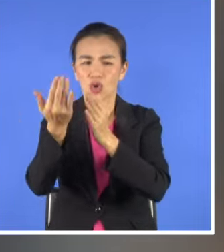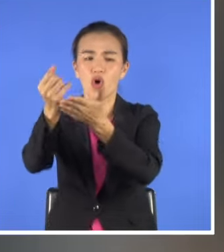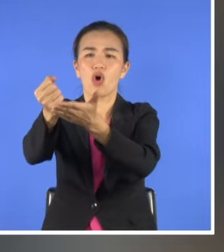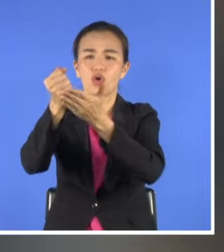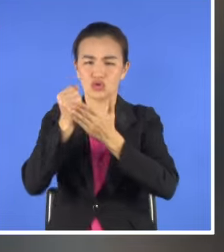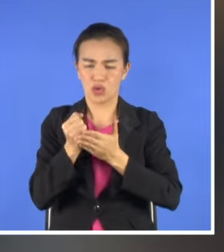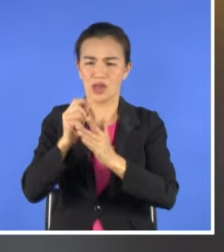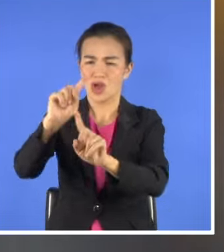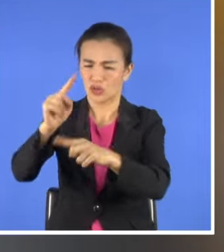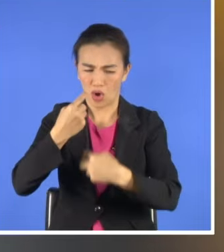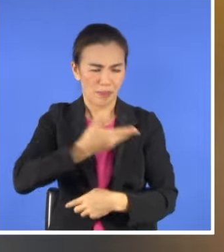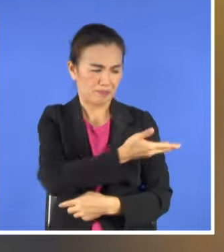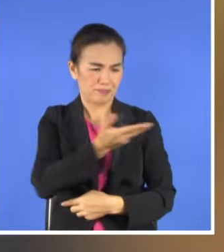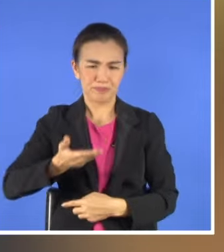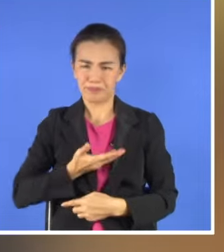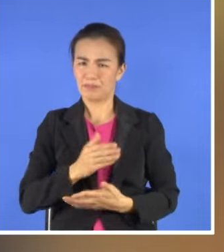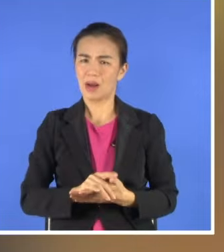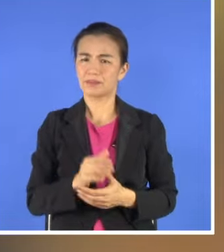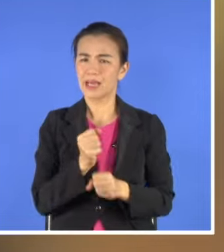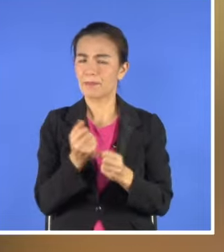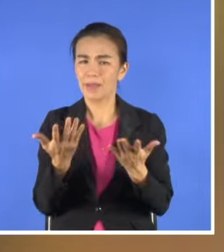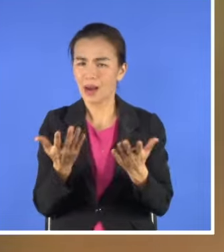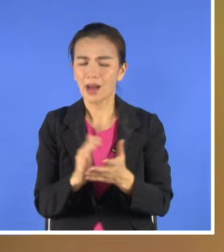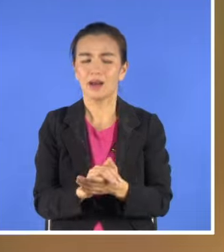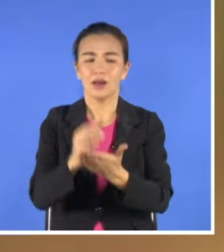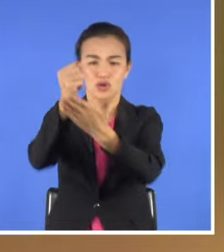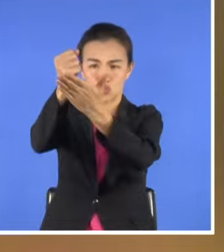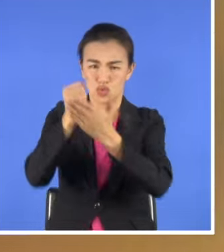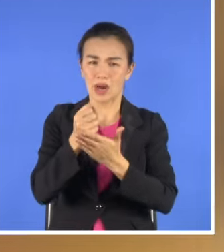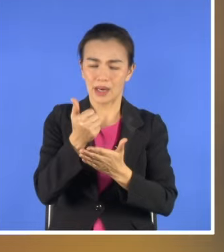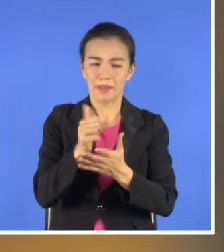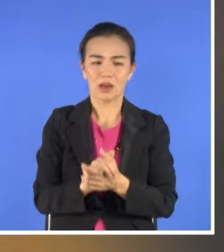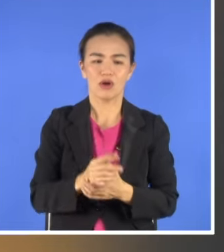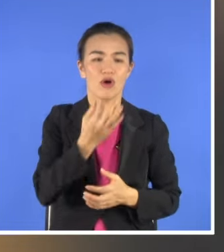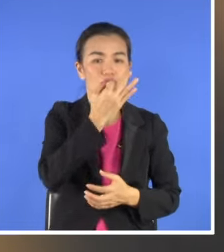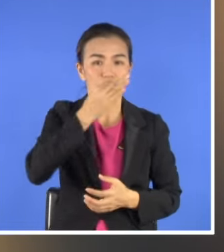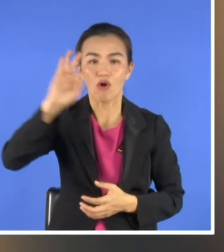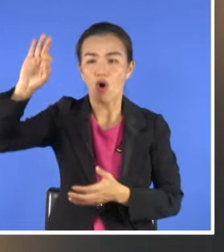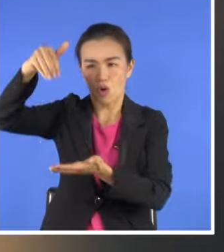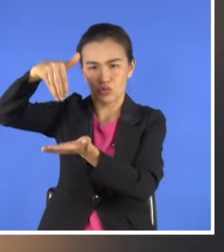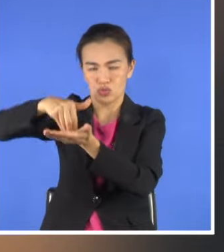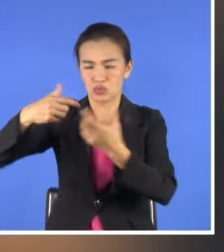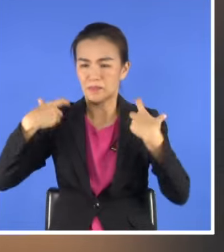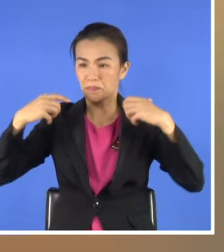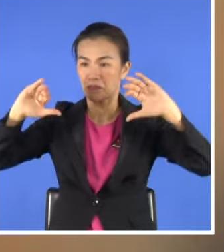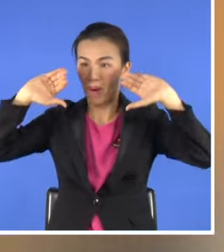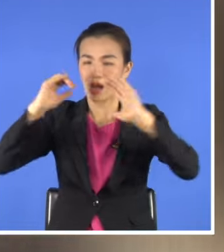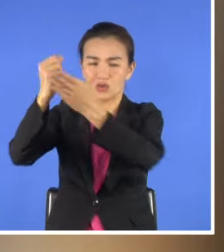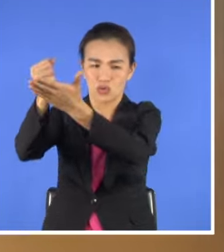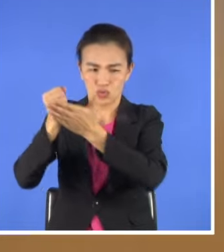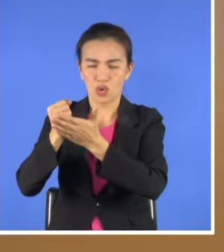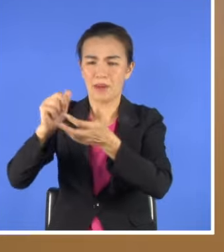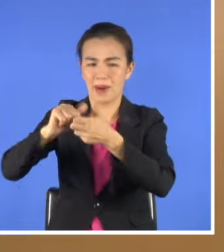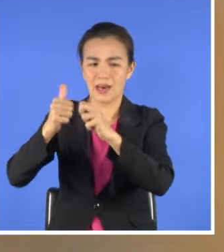คำตอบมาให้ชาวบ้านนี่เขาได้สบายใจเขาเคลียร์ใจกันหน่อยได้ไหมแล้วก็จะไปร้องยังศูนย์ดำรงธรรมนะคะเพื่อให้แก้ไขปัญหานี้ด้วยน